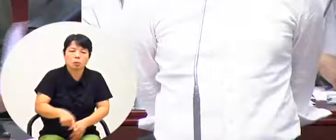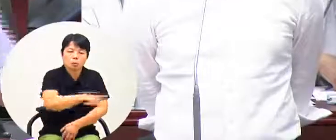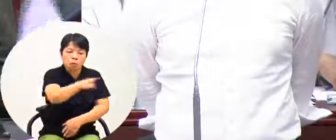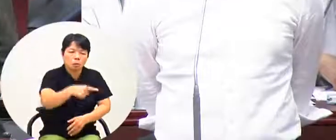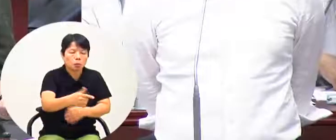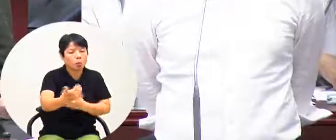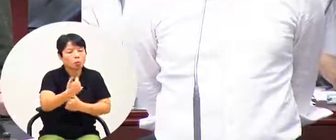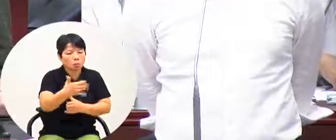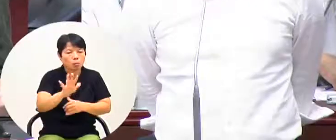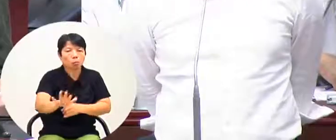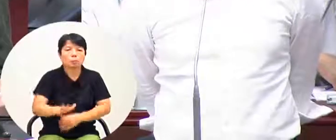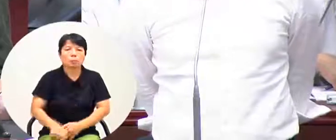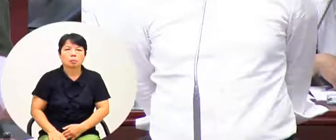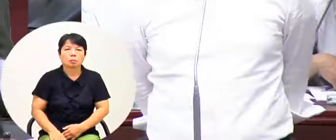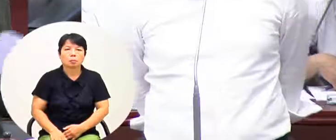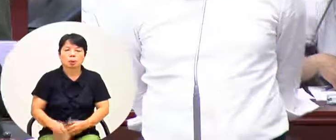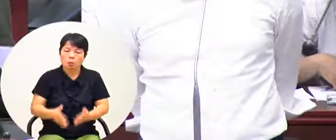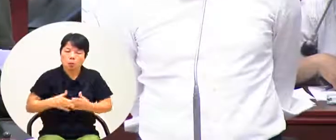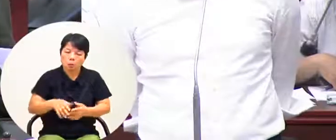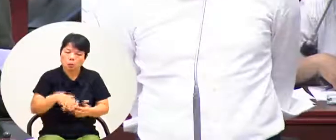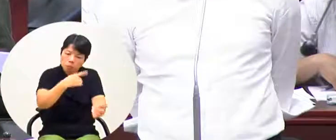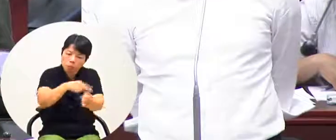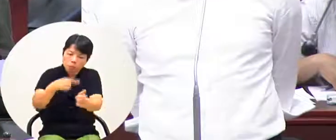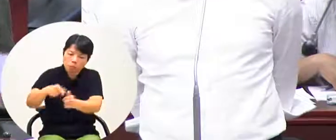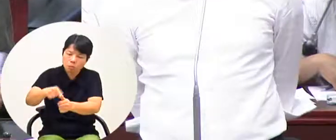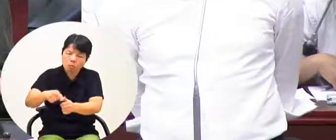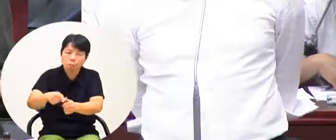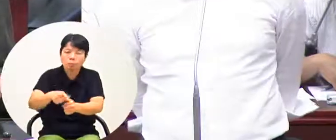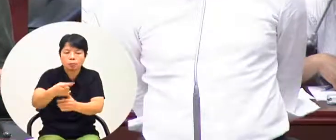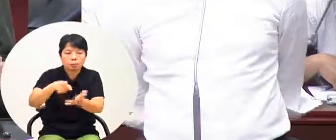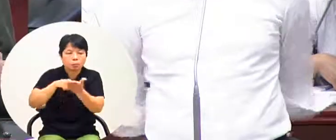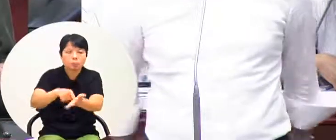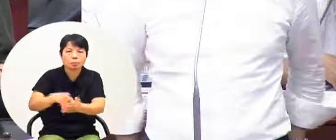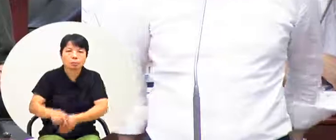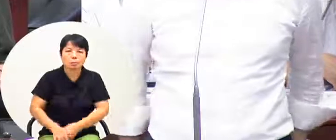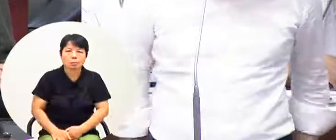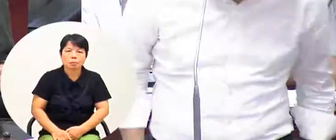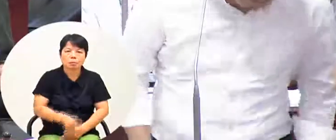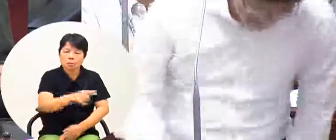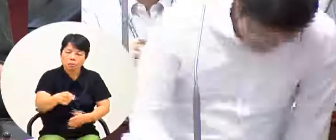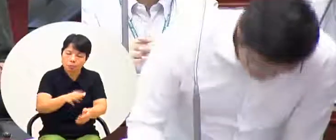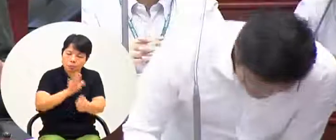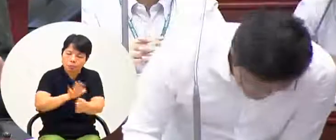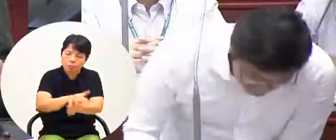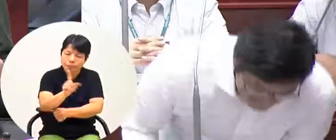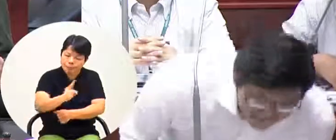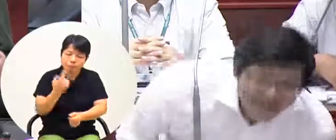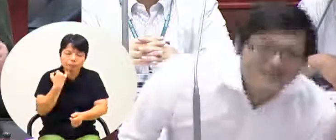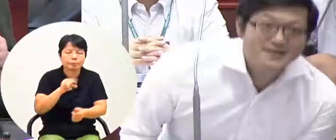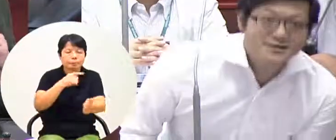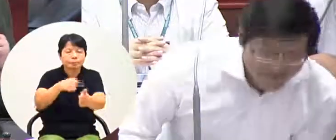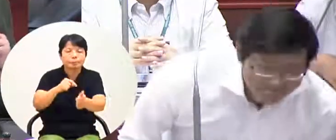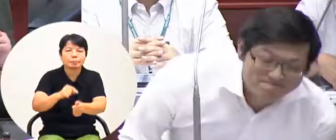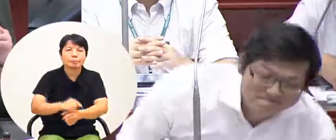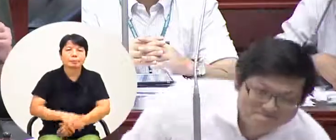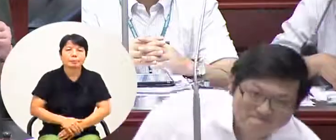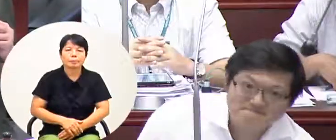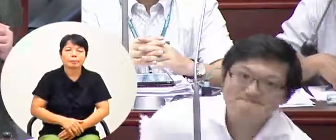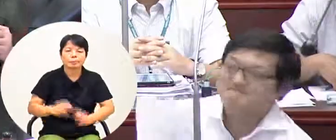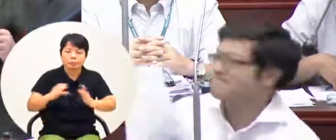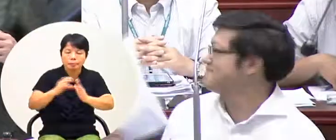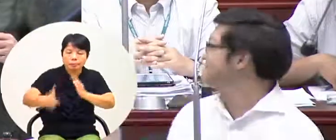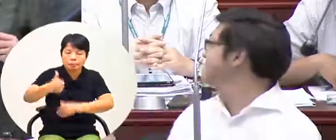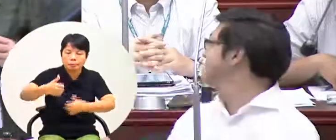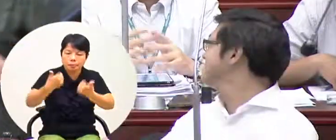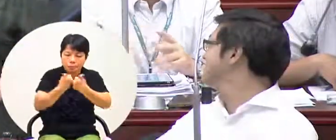教他们去处理这样的事情， 好， 怎么样去得到该有的帮助，好不好？好，那以上呢，就请局长到时候会后给我这些资料。好，以